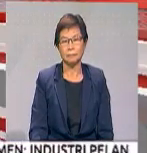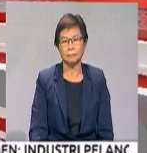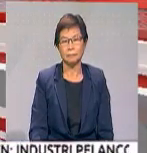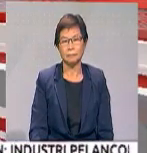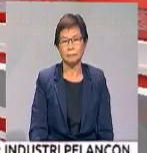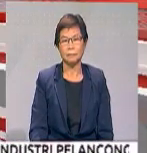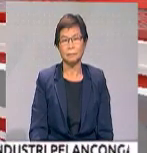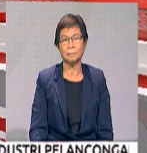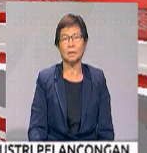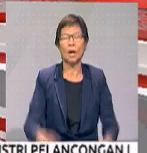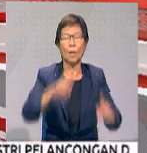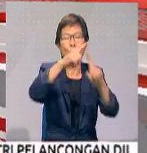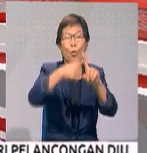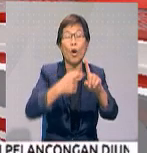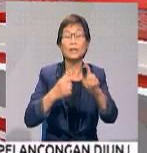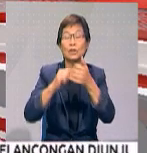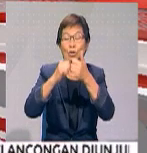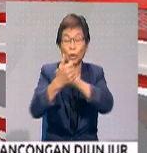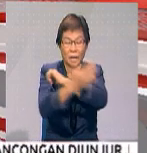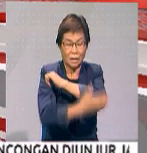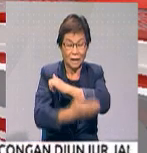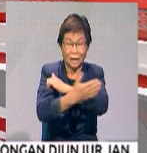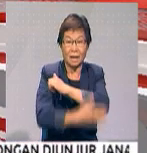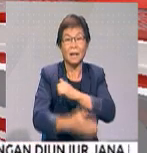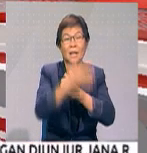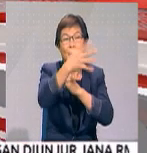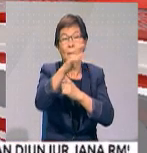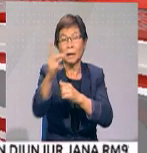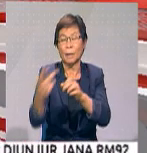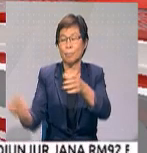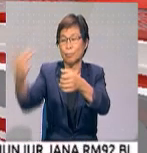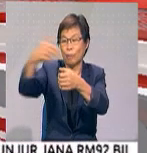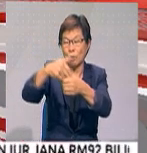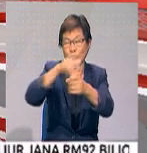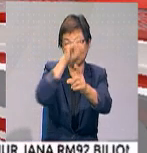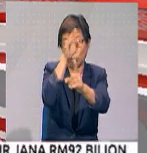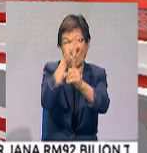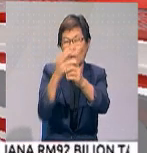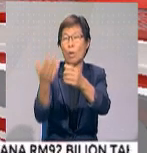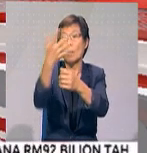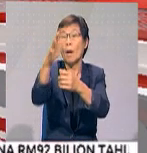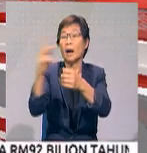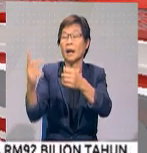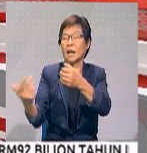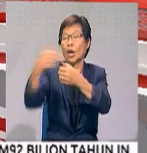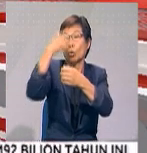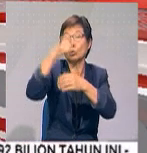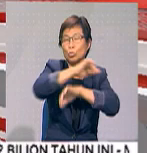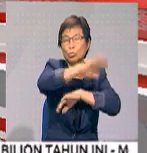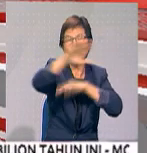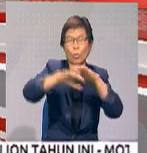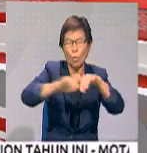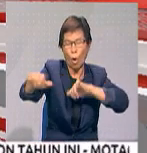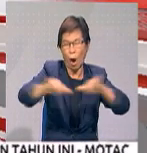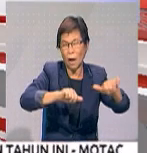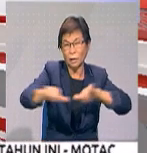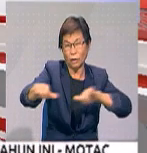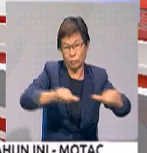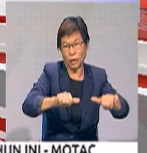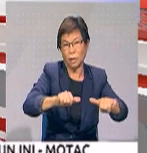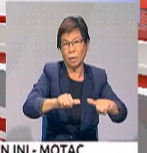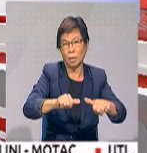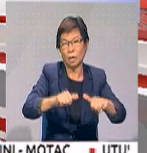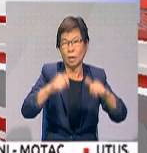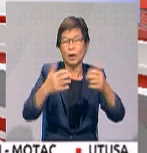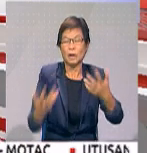Masih lagi perkembangan Bulan Sukan Negara. Dalam pada itu, 15,000 penyertaan disasarkan untuk semua aktiviti sukan yang dijadualkan